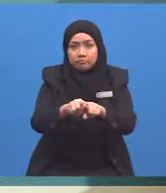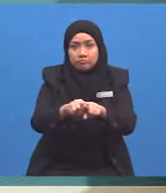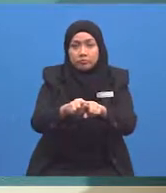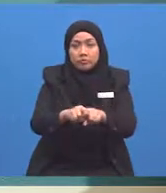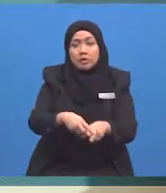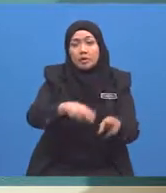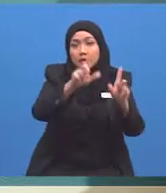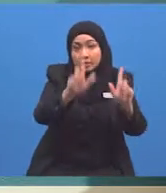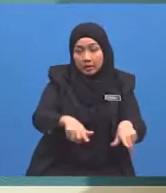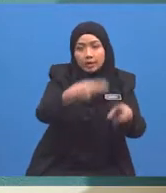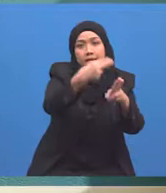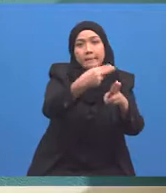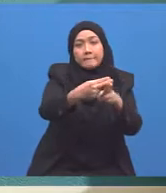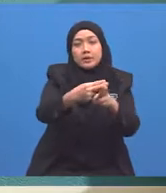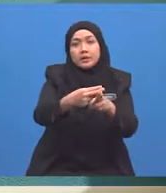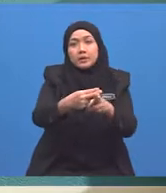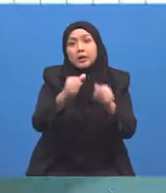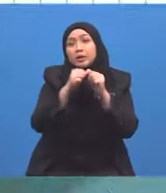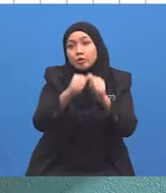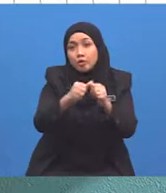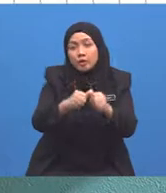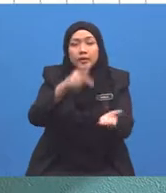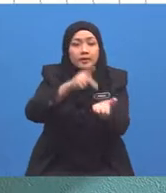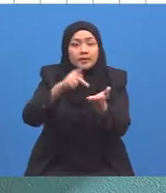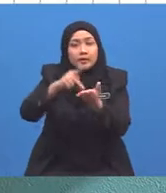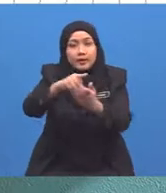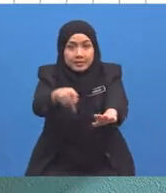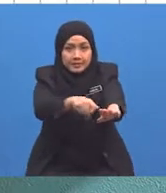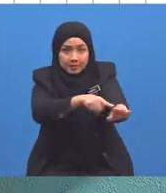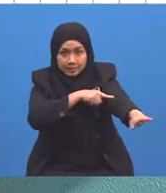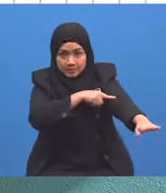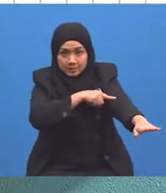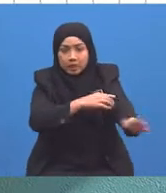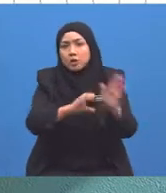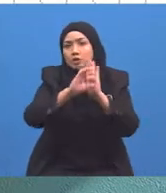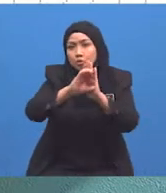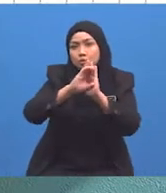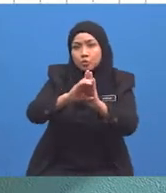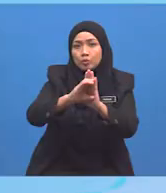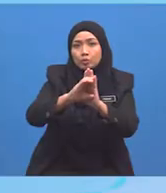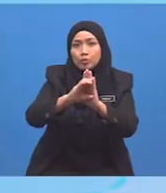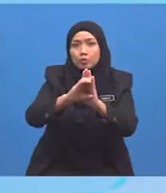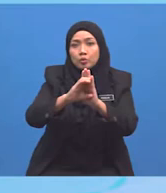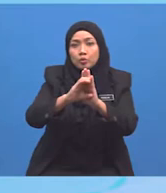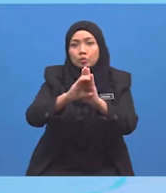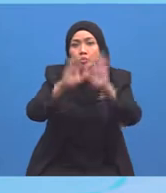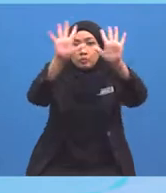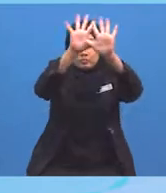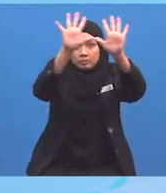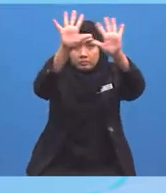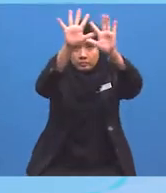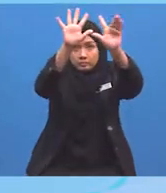dengan poligon-poligon lain? Untuk pengetahuan murid-murid,